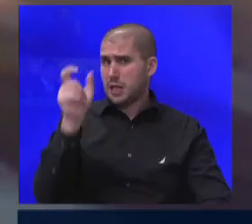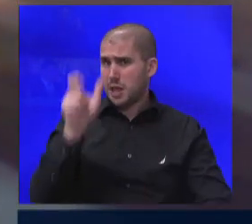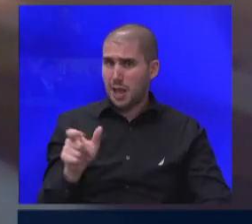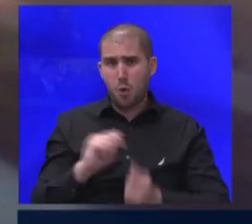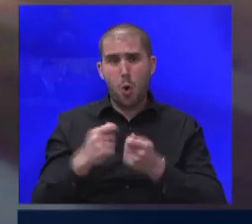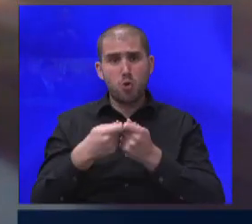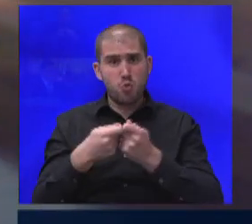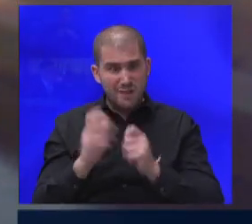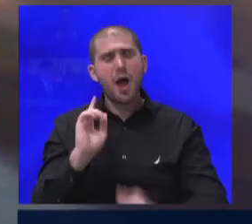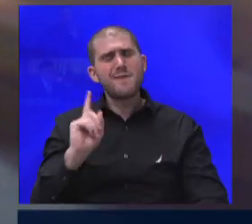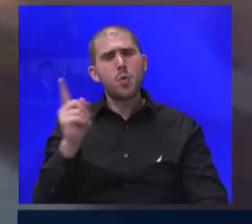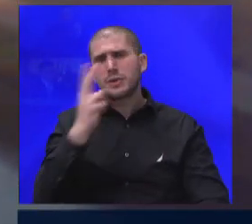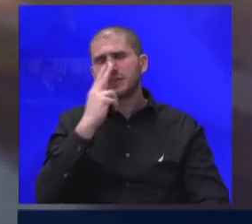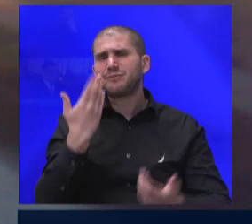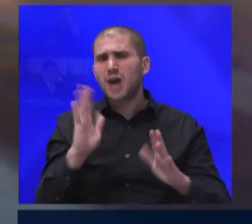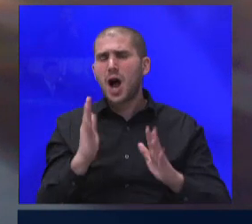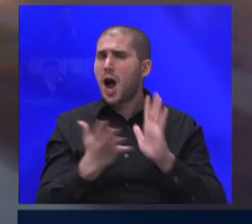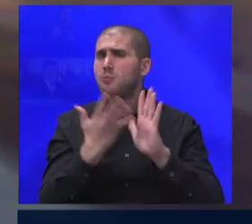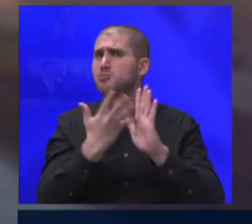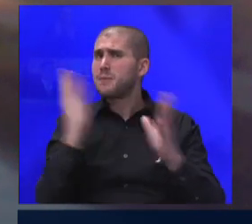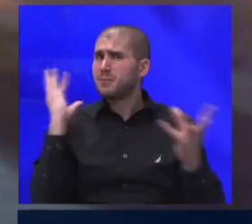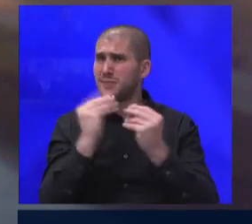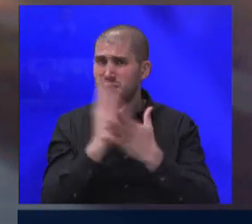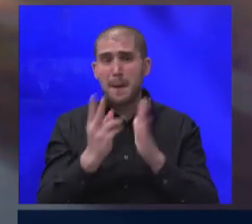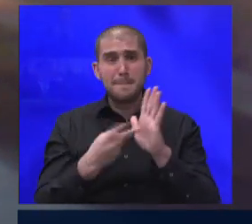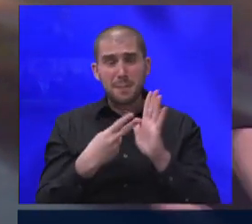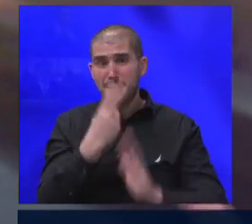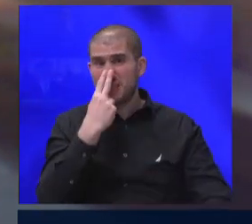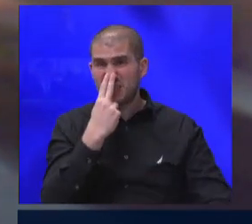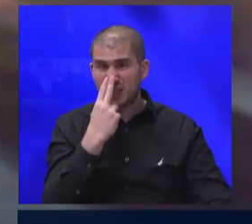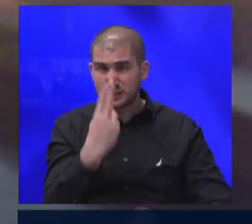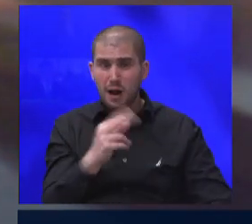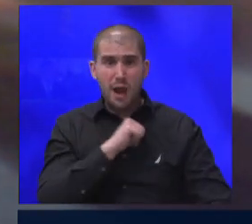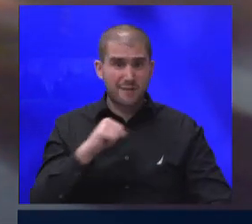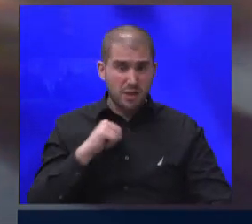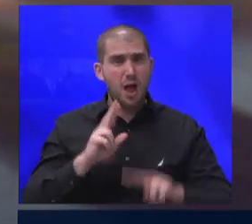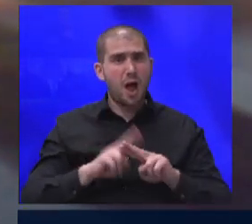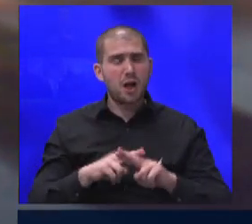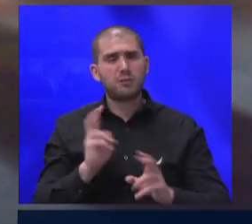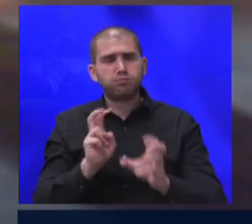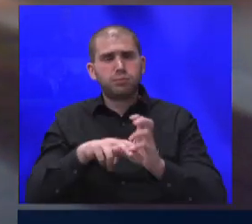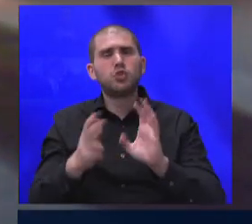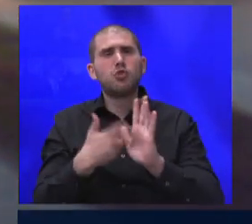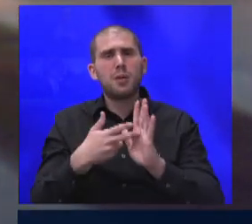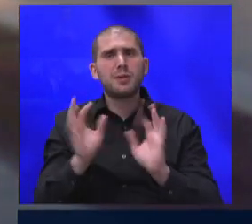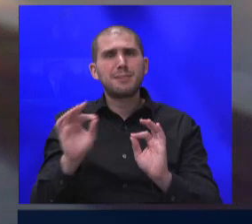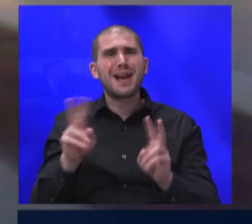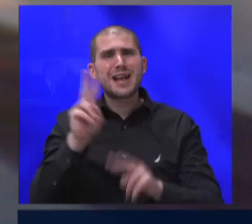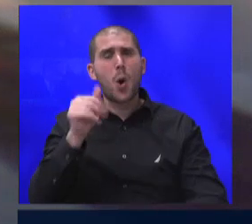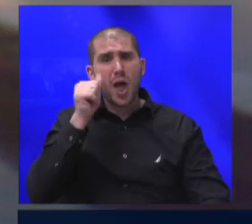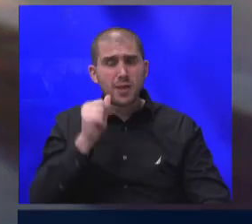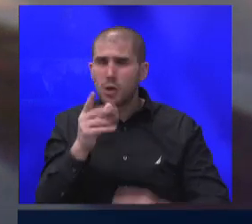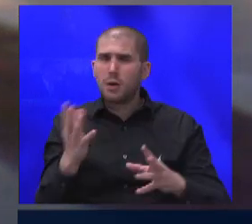ניסה 5 פעמים. פעמיים הוא ניסה לבד. אחר כך הוא ניסה 3 פעמים מסגרת כחול לבן. הוא לא הצליח באף אחת